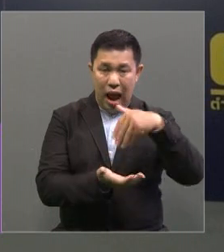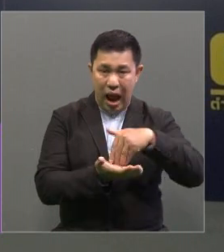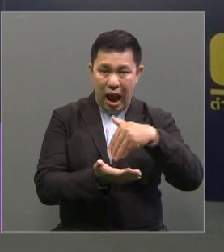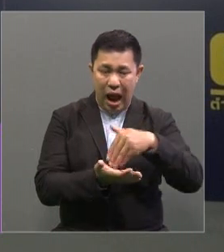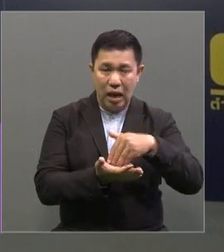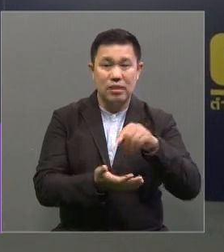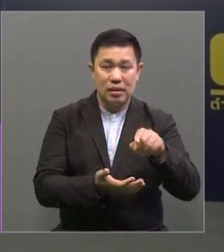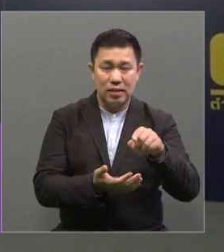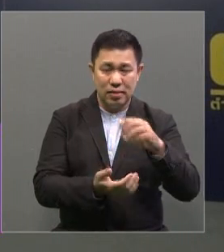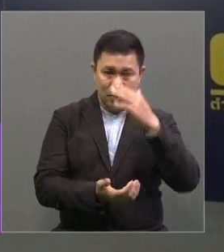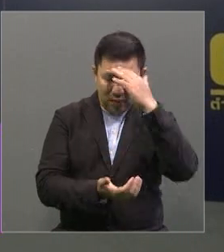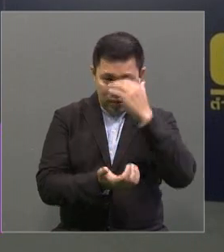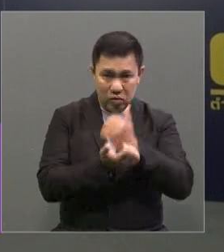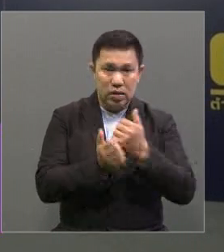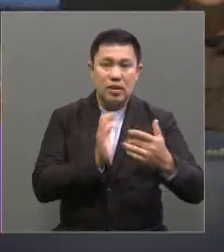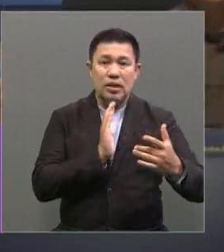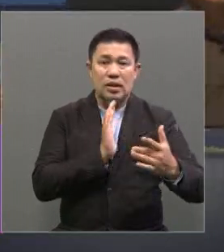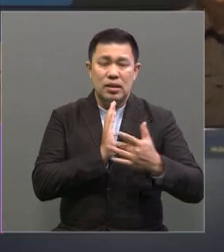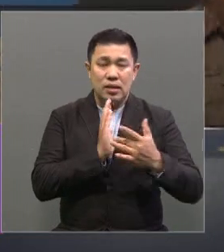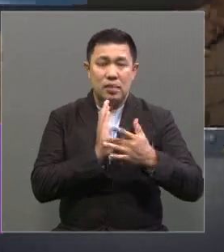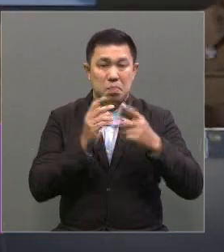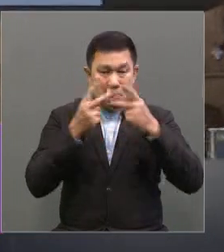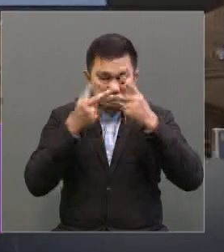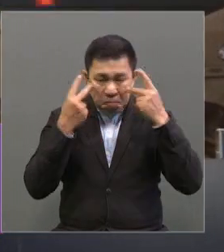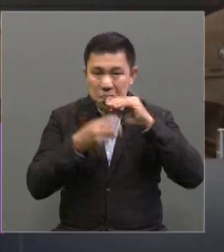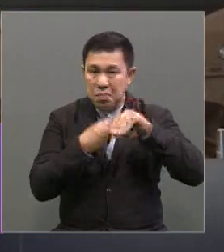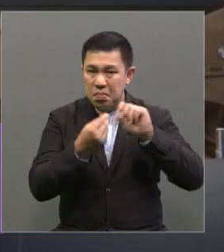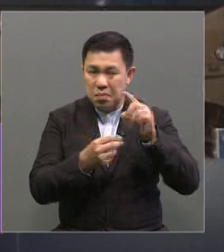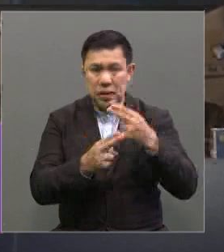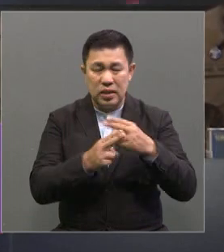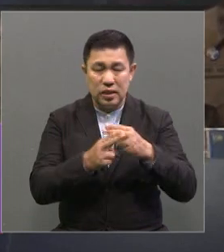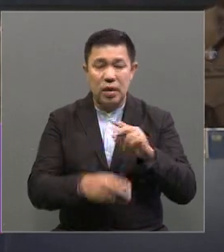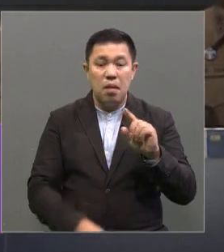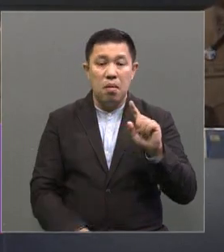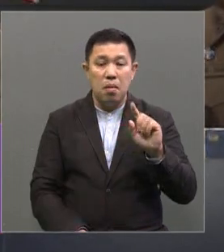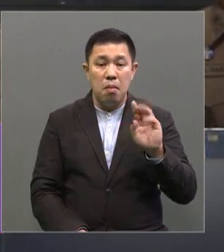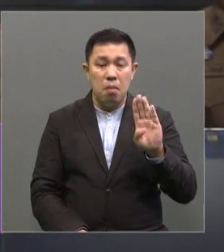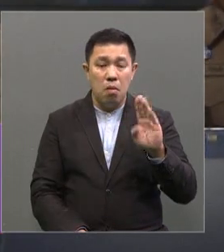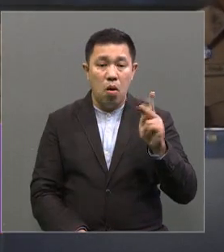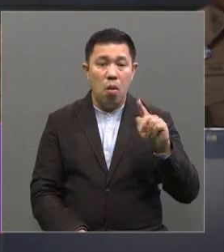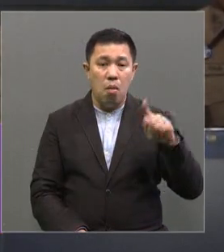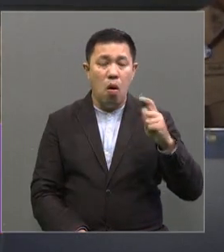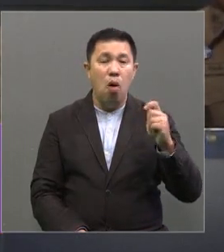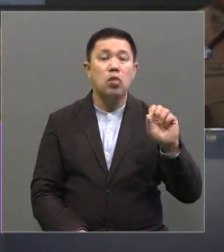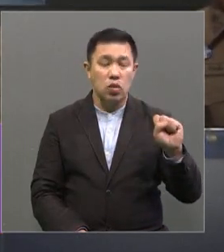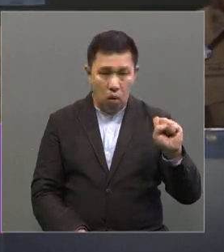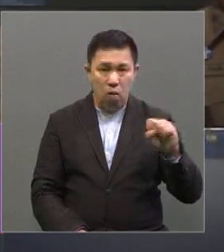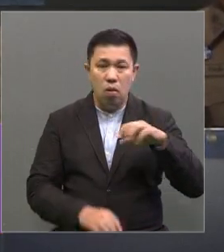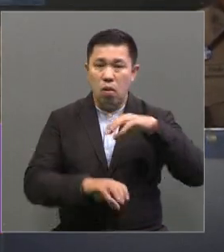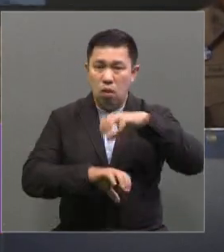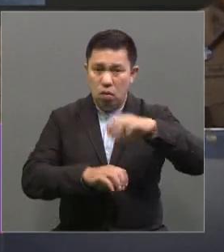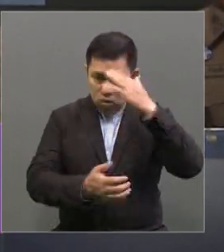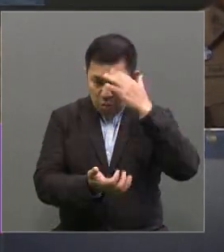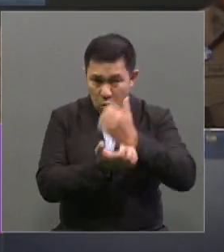บังคับการปราบปรามการกระทำความผิดเกี่ยวกับอาชญากรรมทางเศรษฐกิจหรือว่าบก.ปอส.ร่วมกับอีกหลายหน่วยงานครับไม่ว่าจะเป็นตำรว